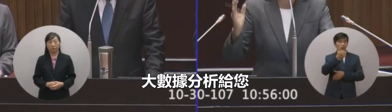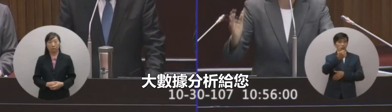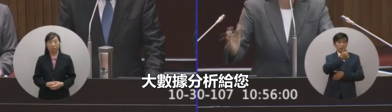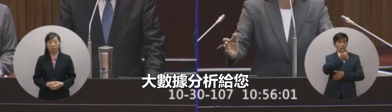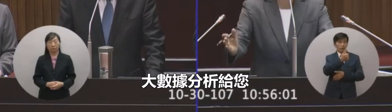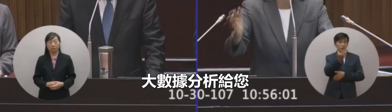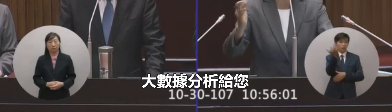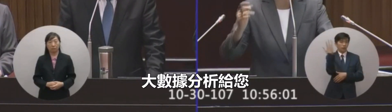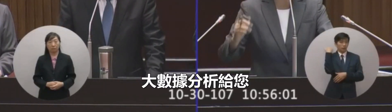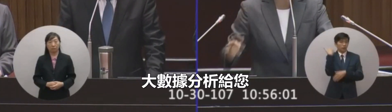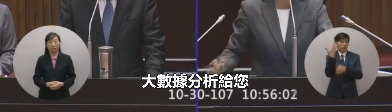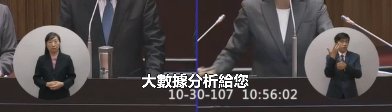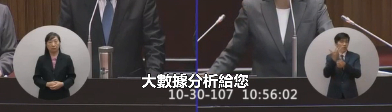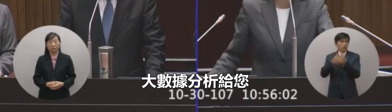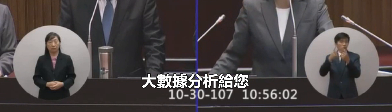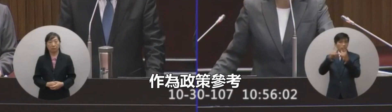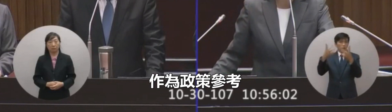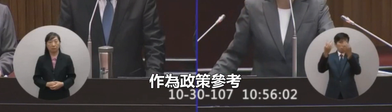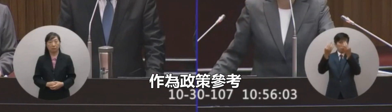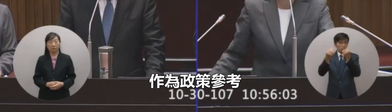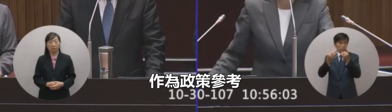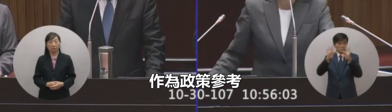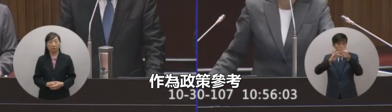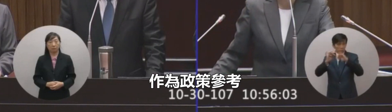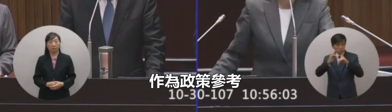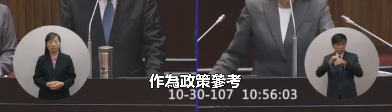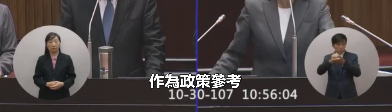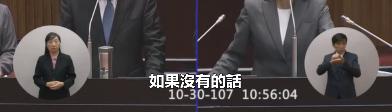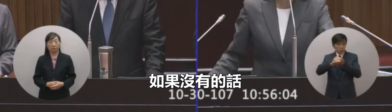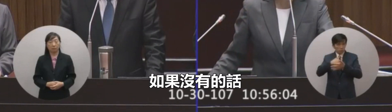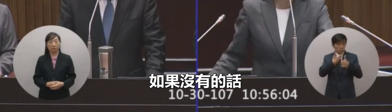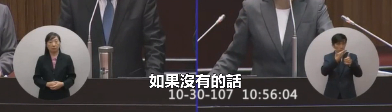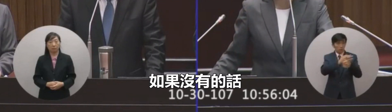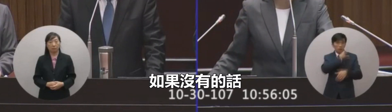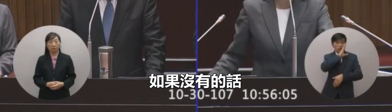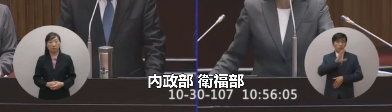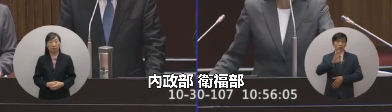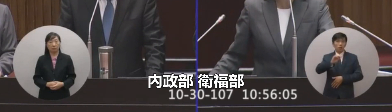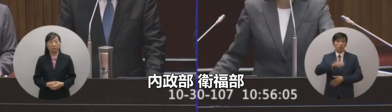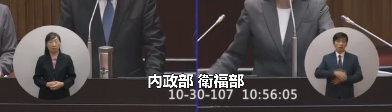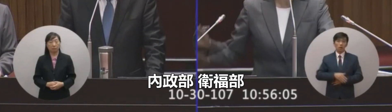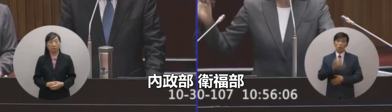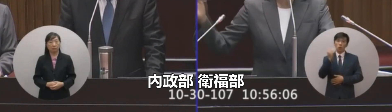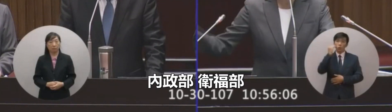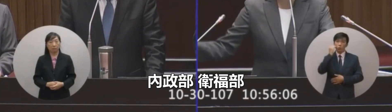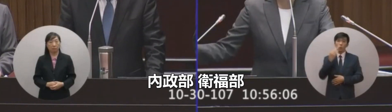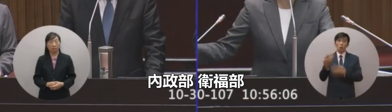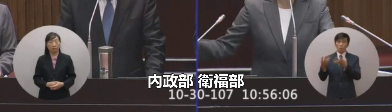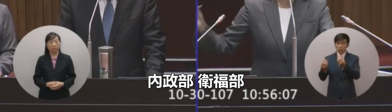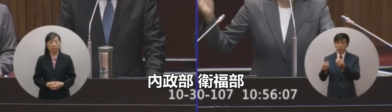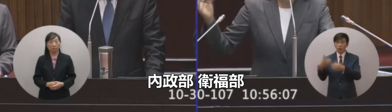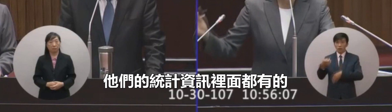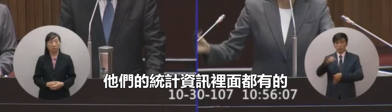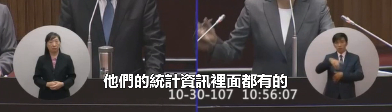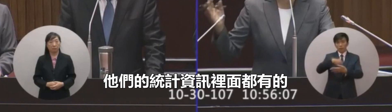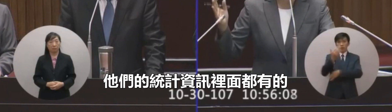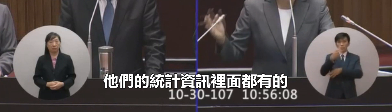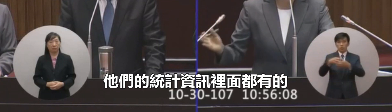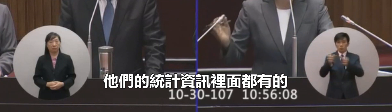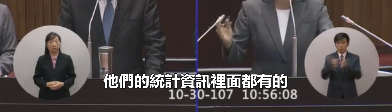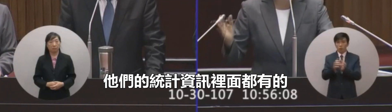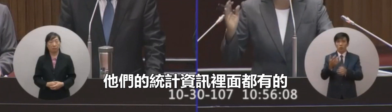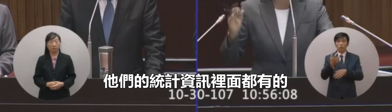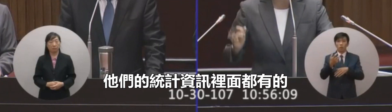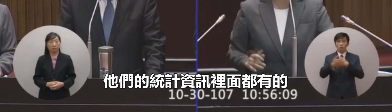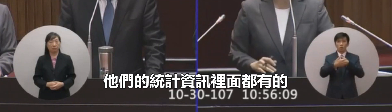一个大数据分析给您作为政策参考。如果没有的话，内政部、卫福部他们